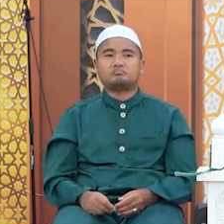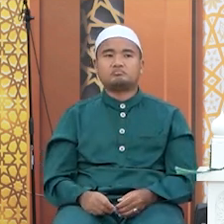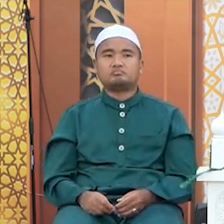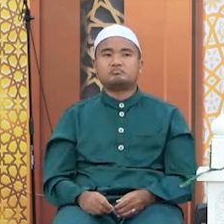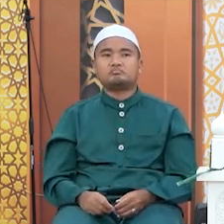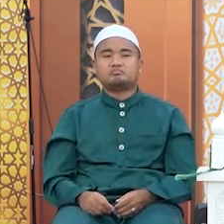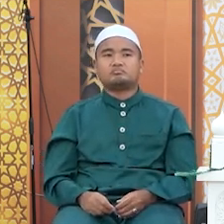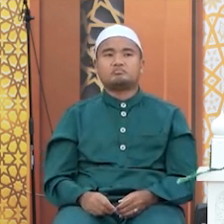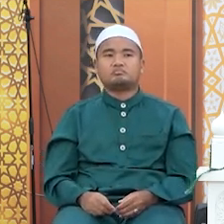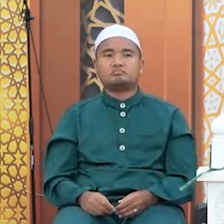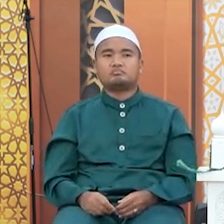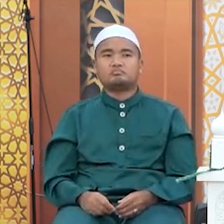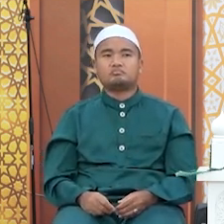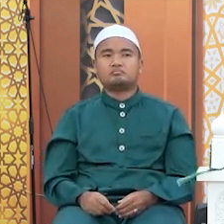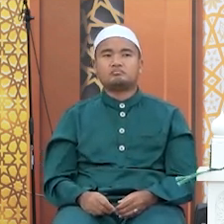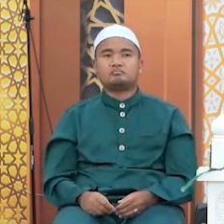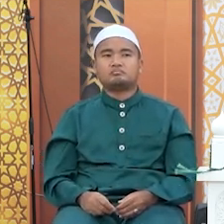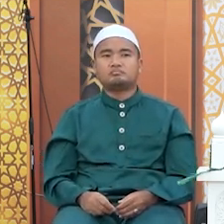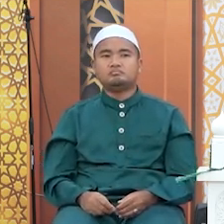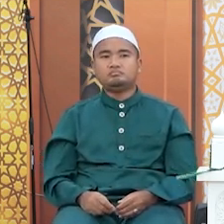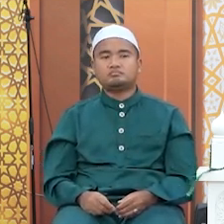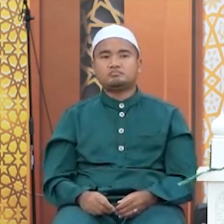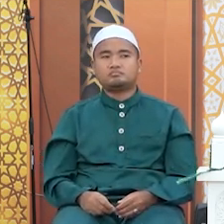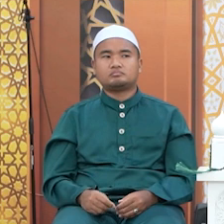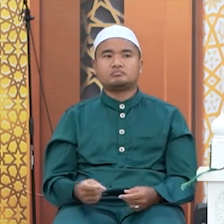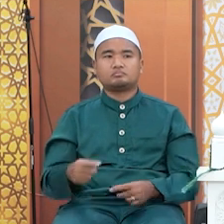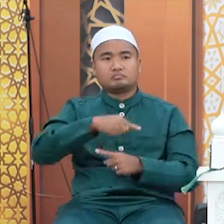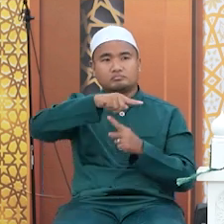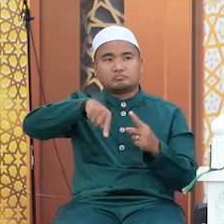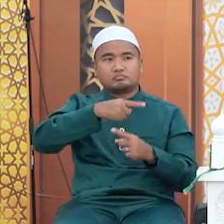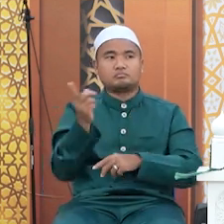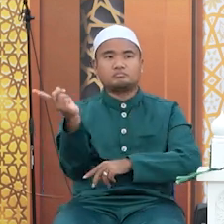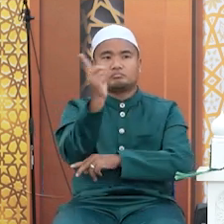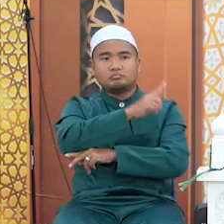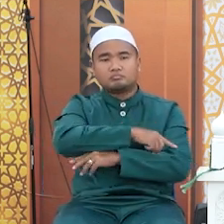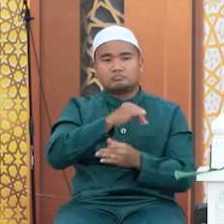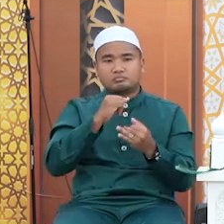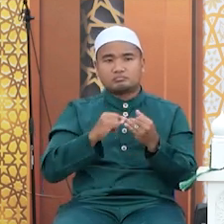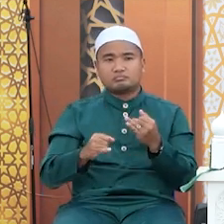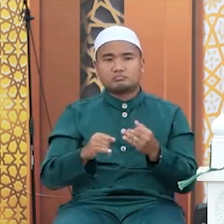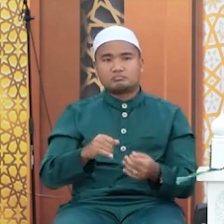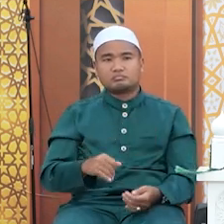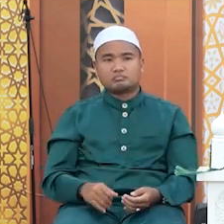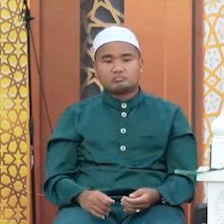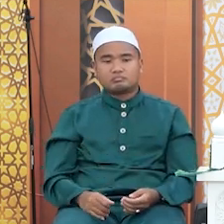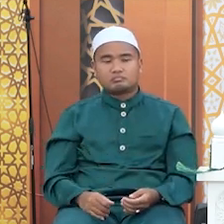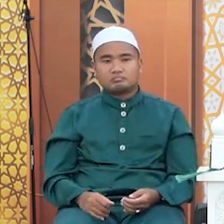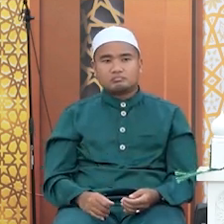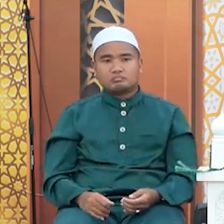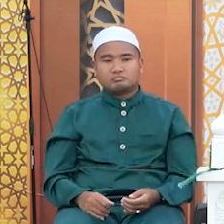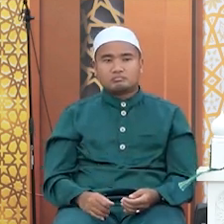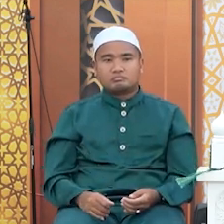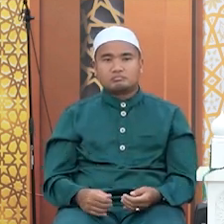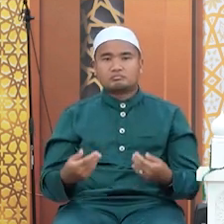likulli imri'in minhum yauma idzin sya'nun yughni. Pada hari tersebut seorang tu lari daripada saudaranya. Suami